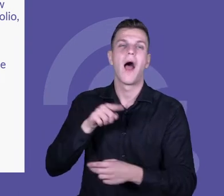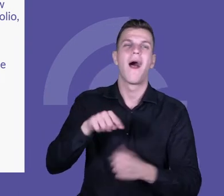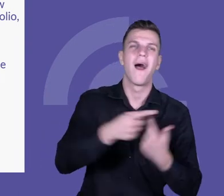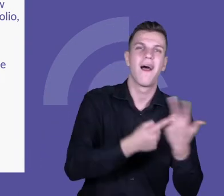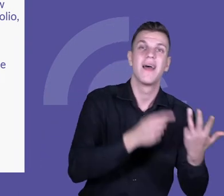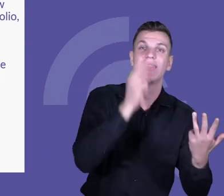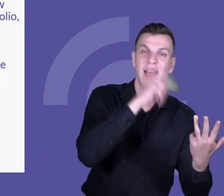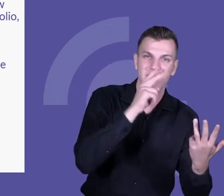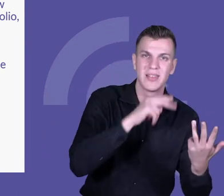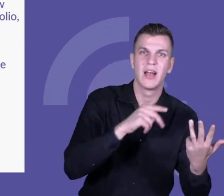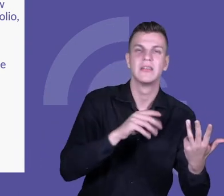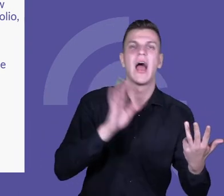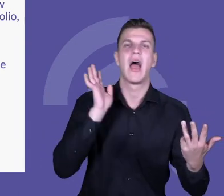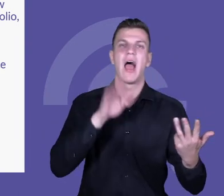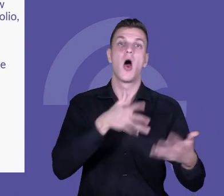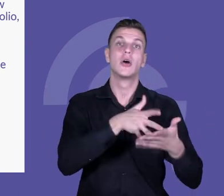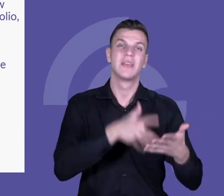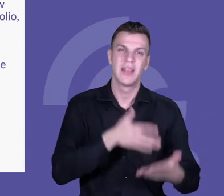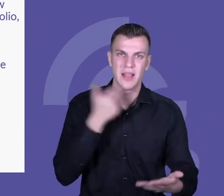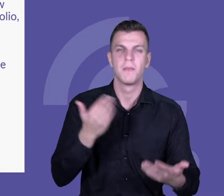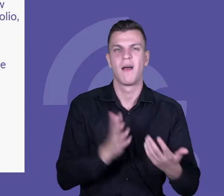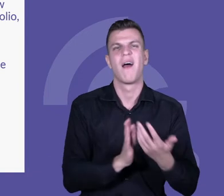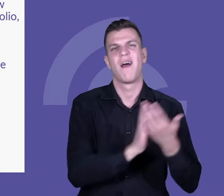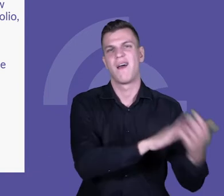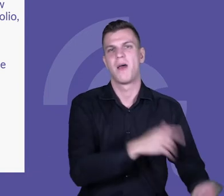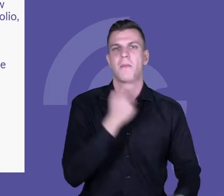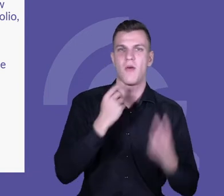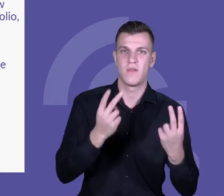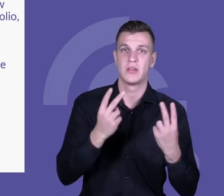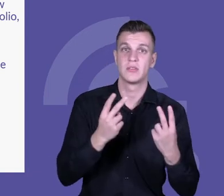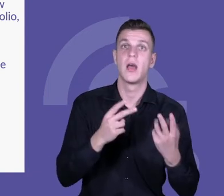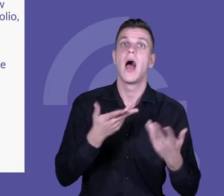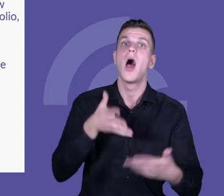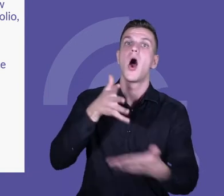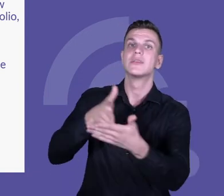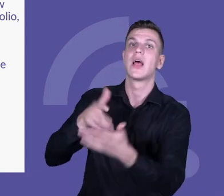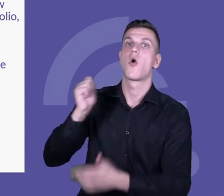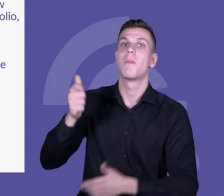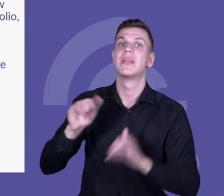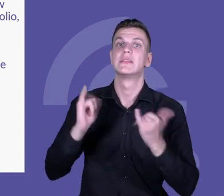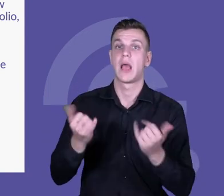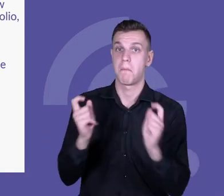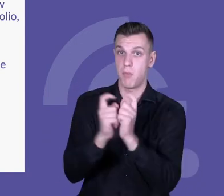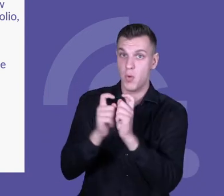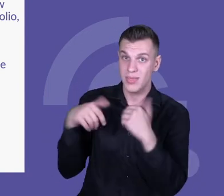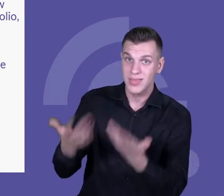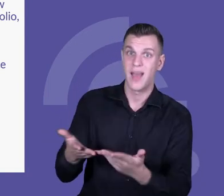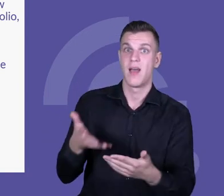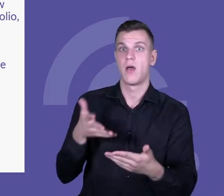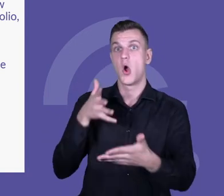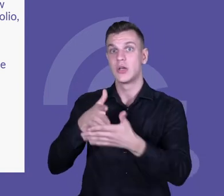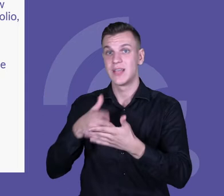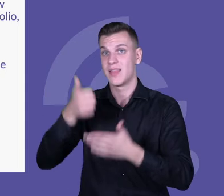nauczyciela, ucznia i rodzica. Czy to ma być ocena stopniem, ocena punktowa? Nie. Postulujemy